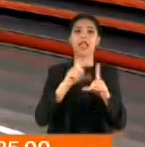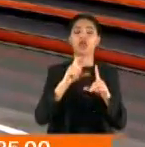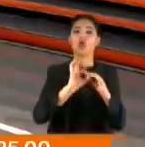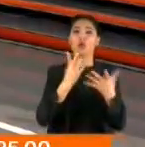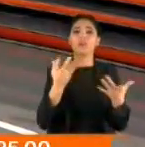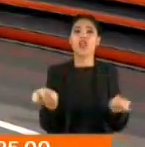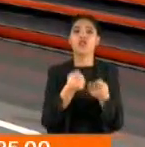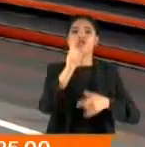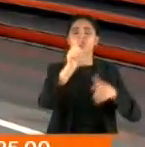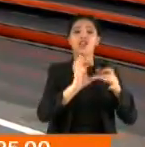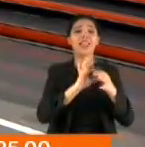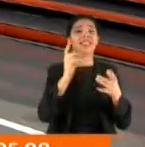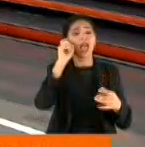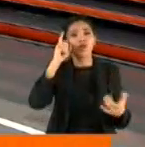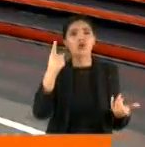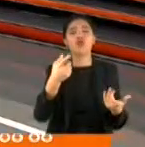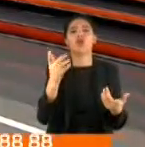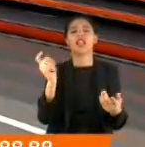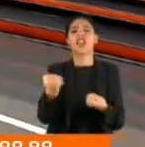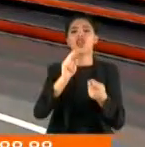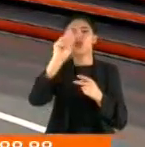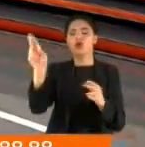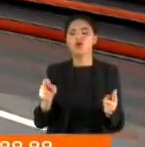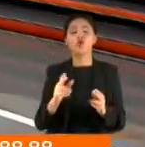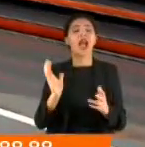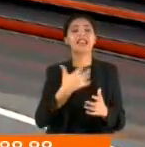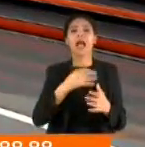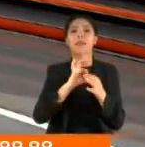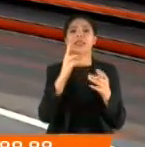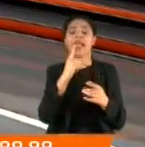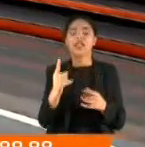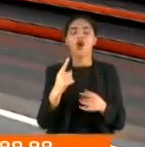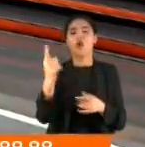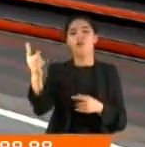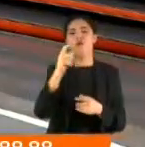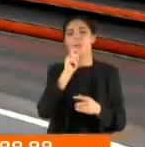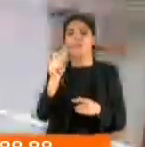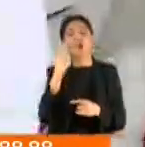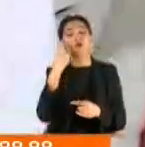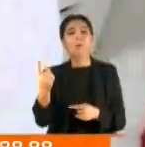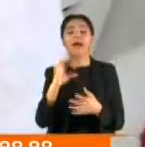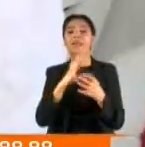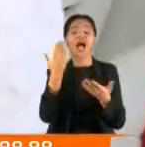durum nasıl çalışanlar bu konuda ne düşünüyor işverenler ne söylüyor ve mikrofonu onları uzaklık